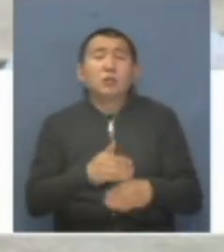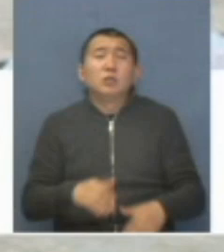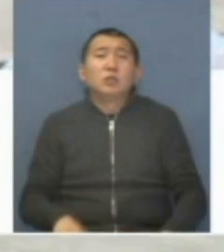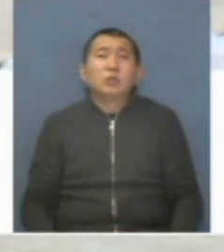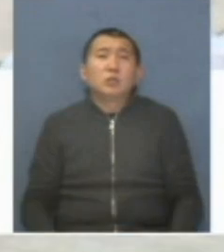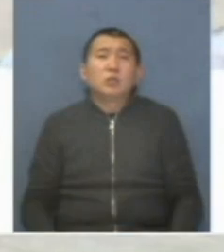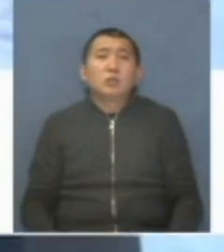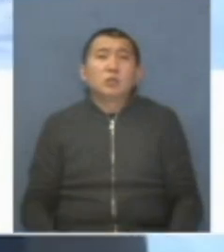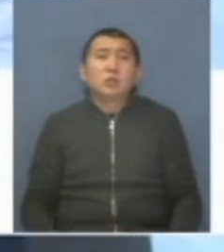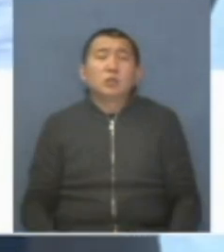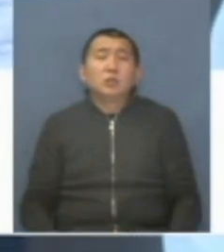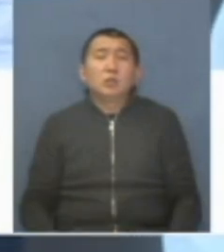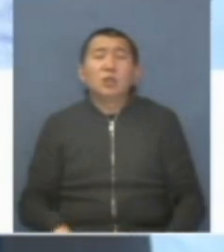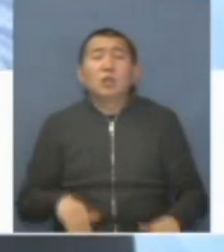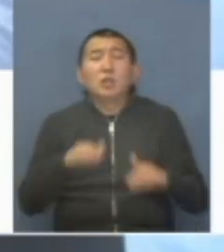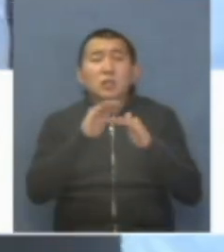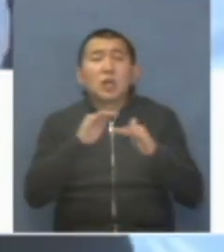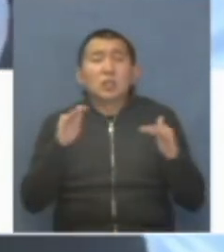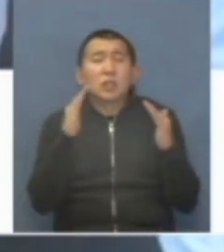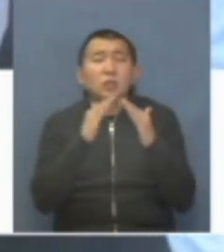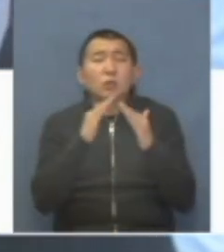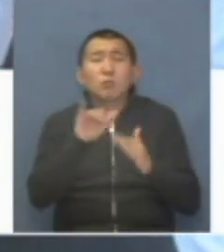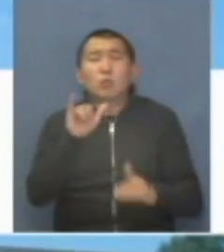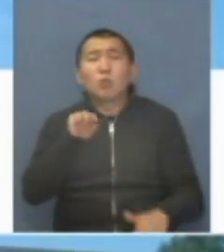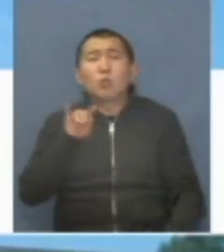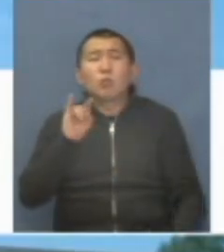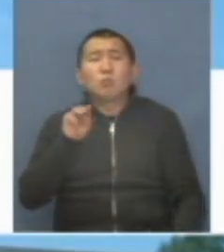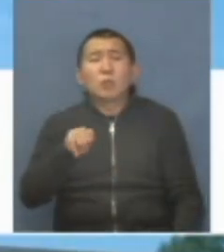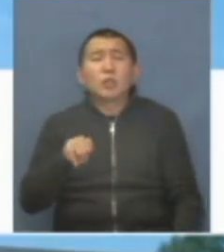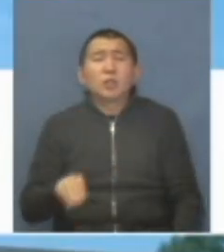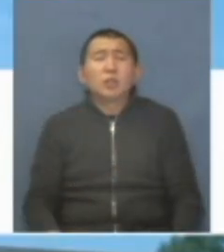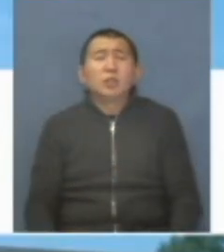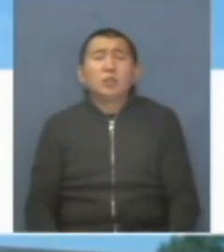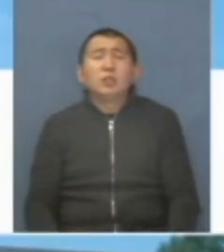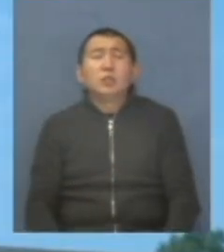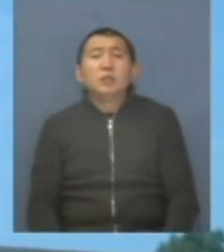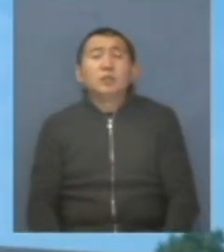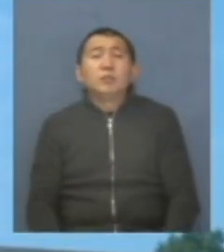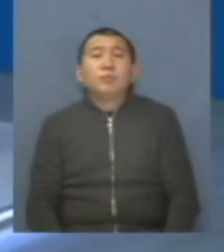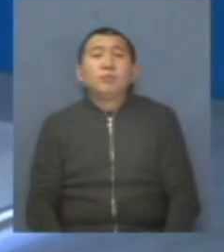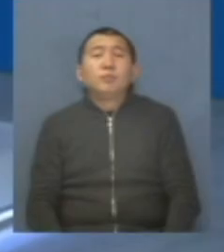поддержки детей УМЭД. Алия Симбинова, Каусар Идаят Кызы, Жакшылык Серикбек, Алтай Акпарат.